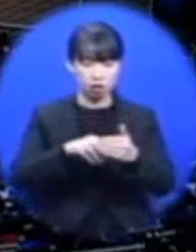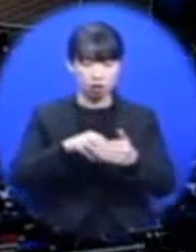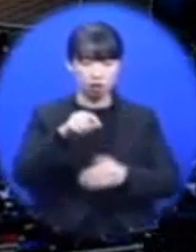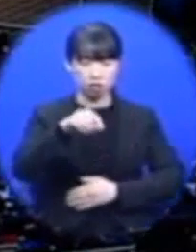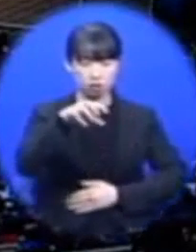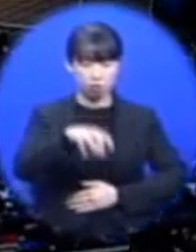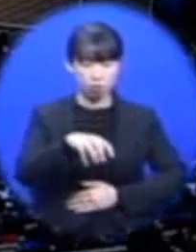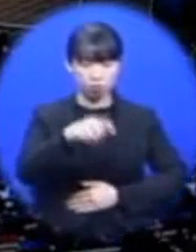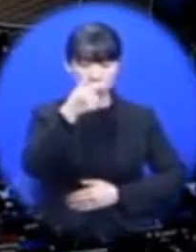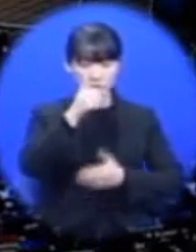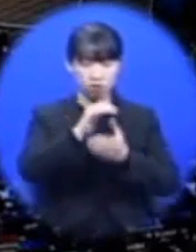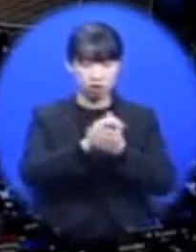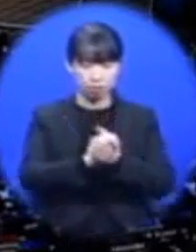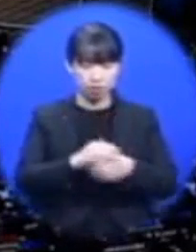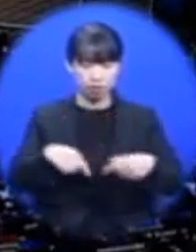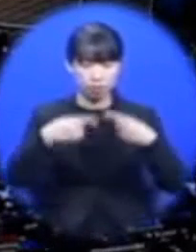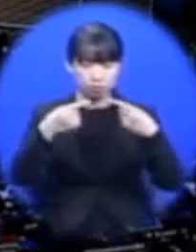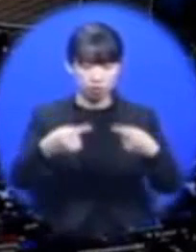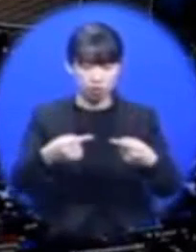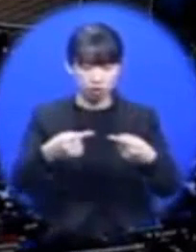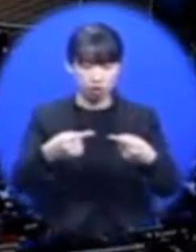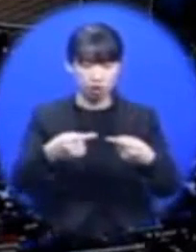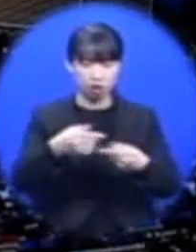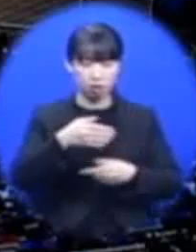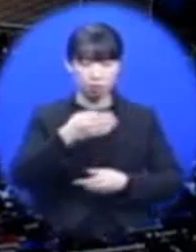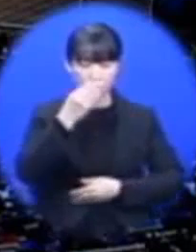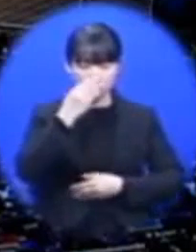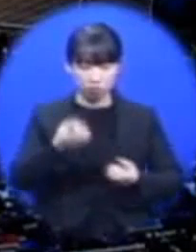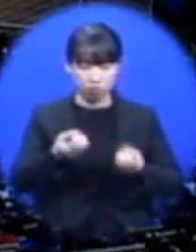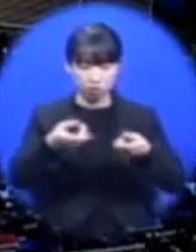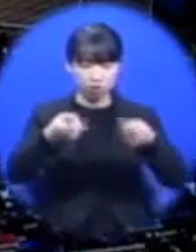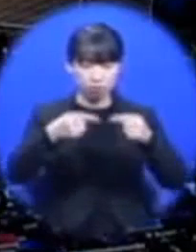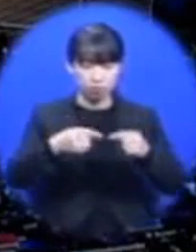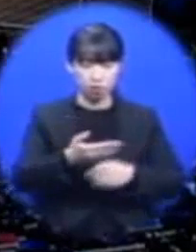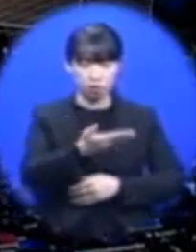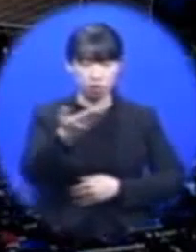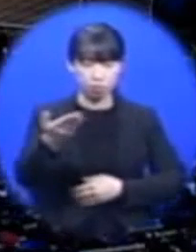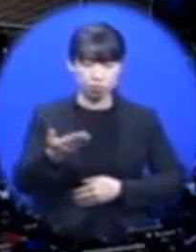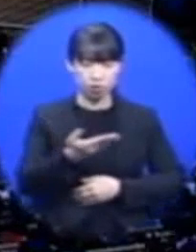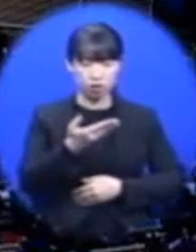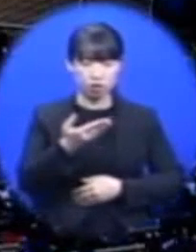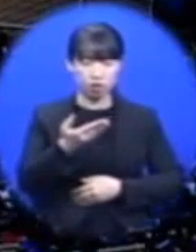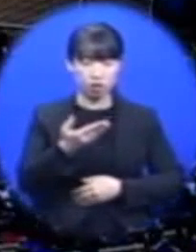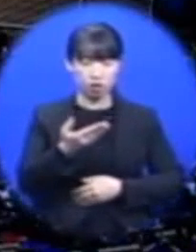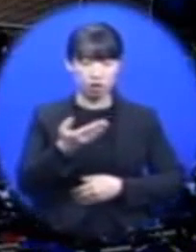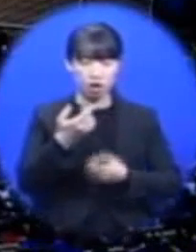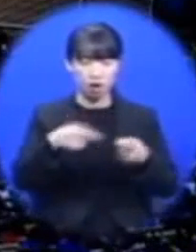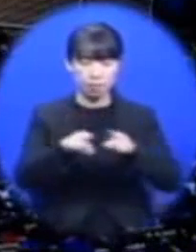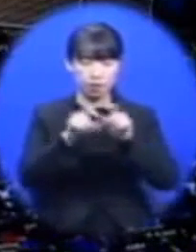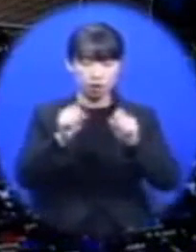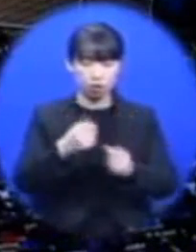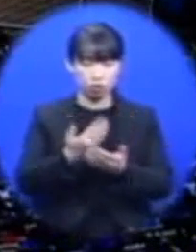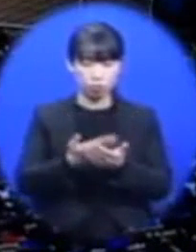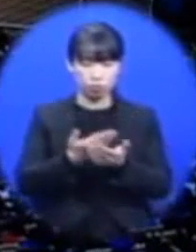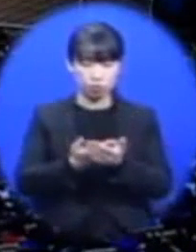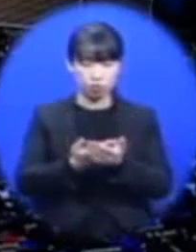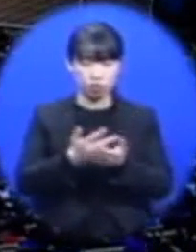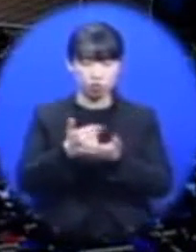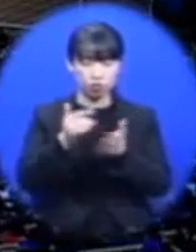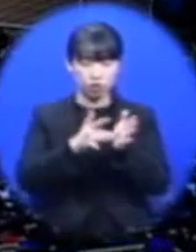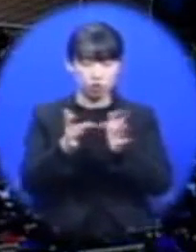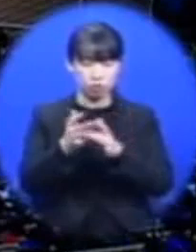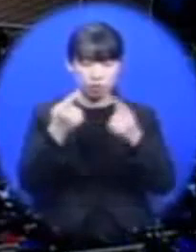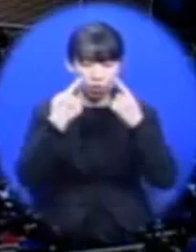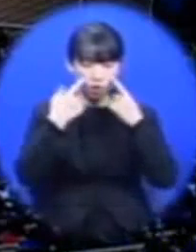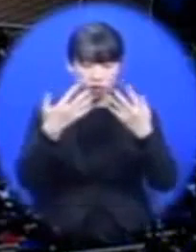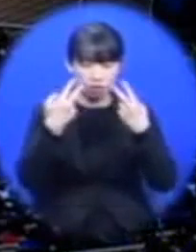성찬을 받은 모든 이들에게 임하여 주소서 저희와 함께 계시는 주 예수님을 분명하게 바라보게 하시고 우리